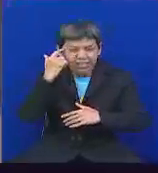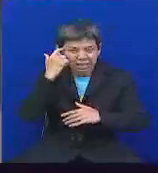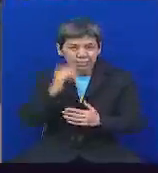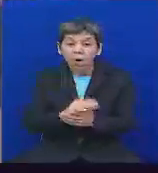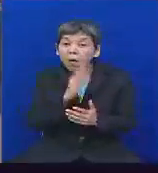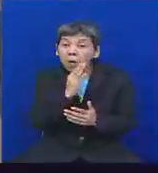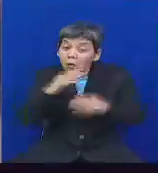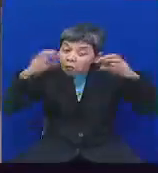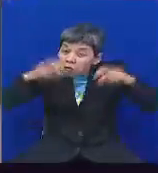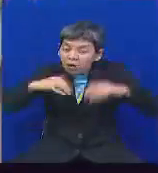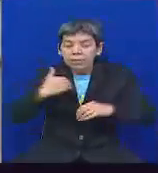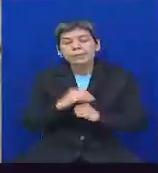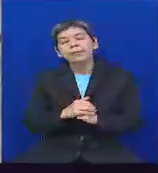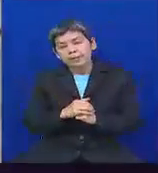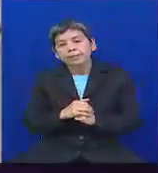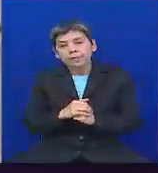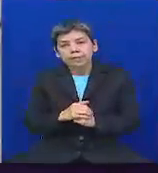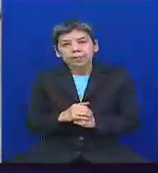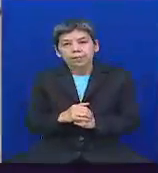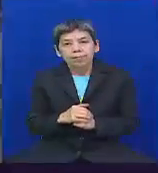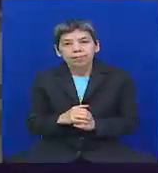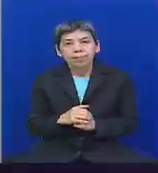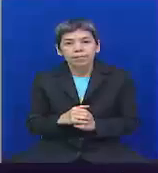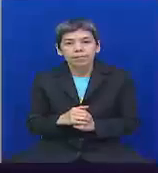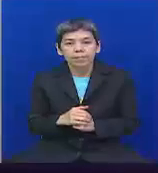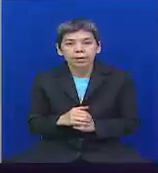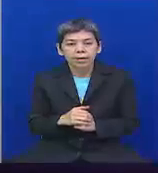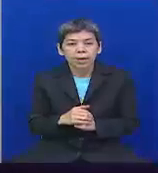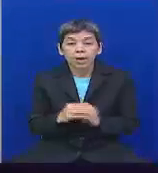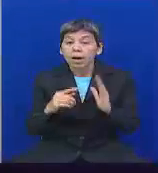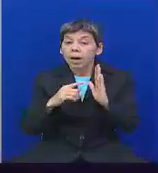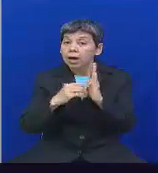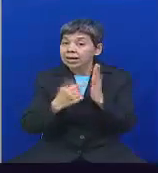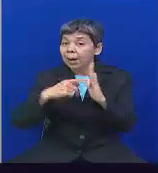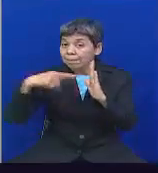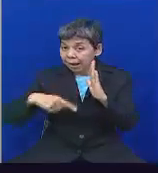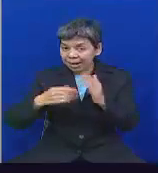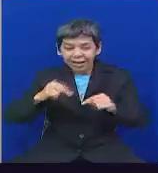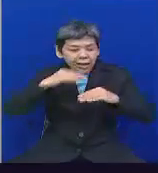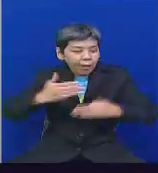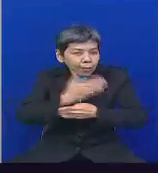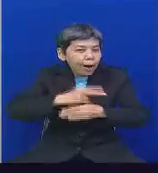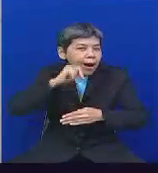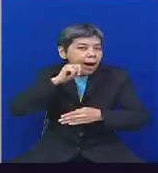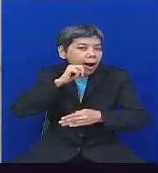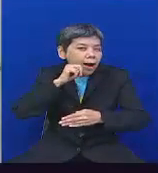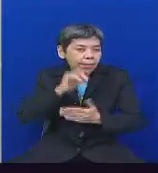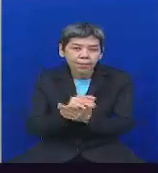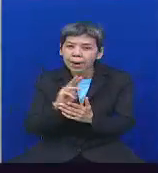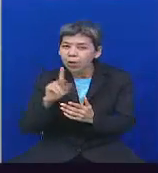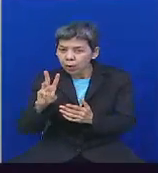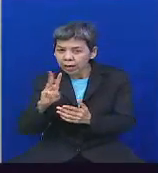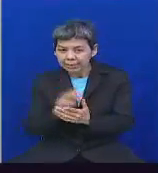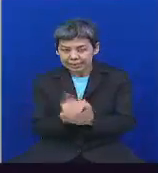หากยังคงมีฝนตกหนักอย่างต่อเนื่องค่ะที่จังหวัดแพร่นะคะน้ำจากอ่างเก็บน้ำแม่ถางตำบลบ้านเวียงอำเภอร้